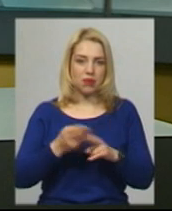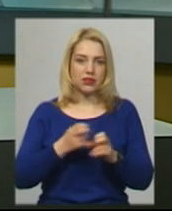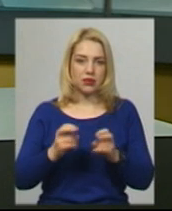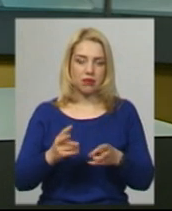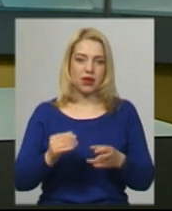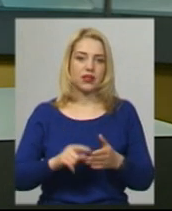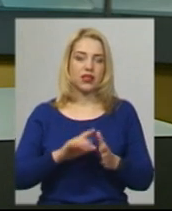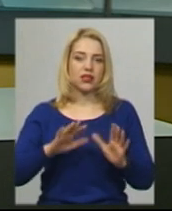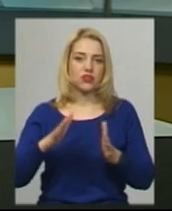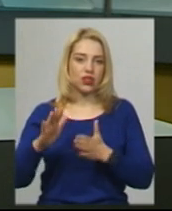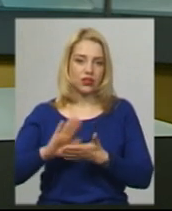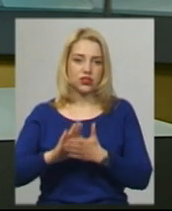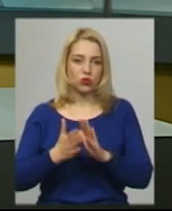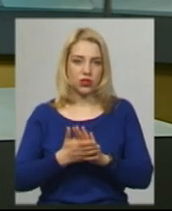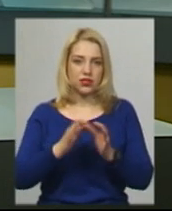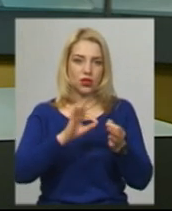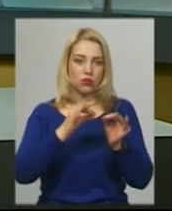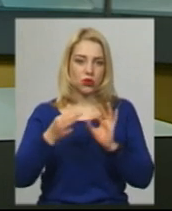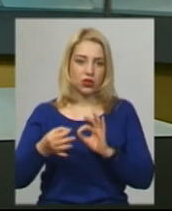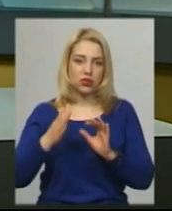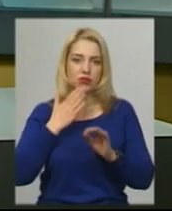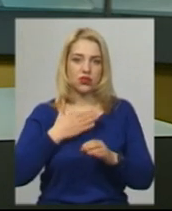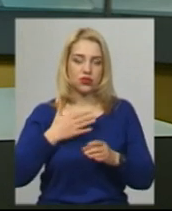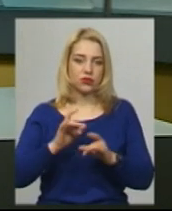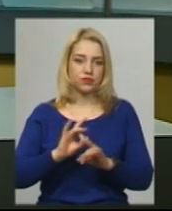ситуації. Подробиці у сюжеті Анастасії Збродової.